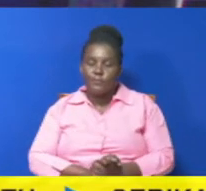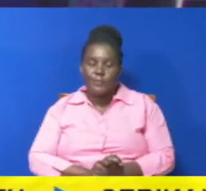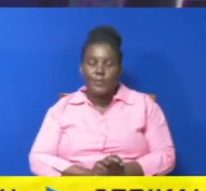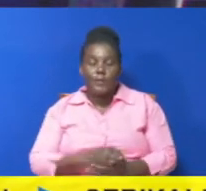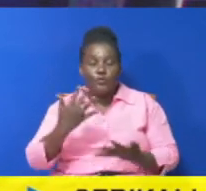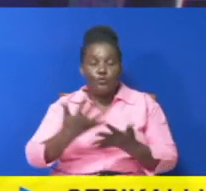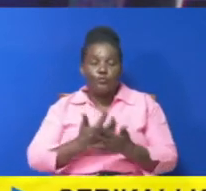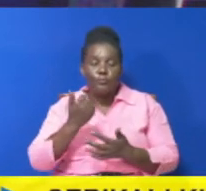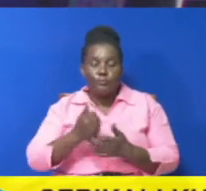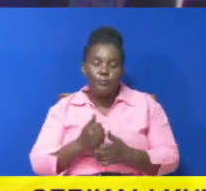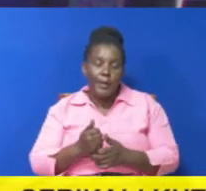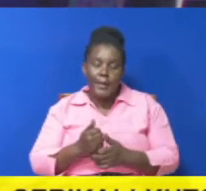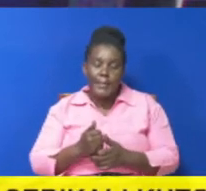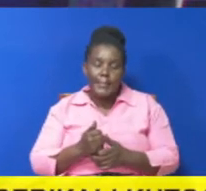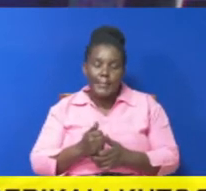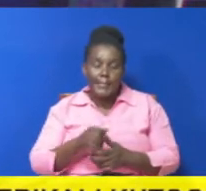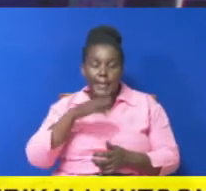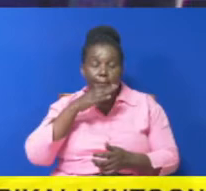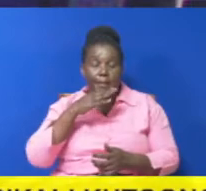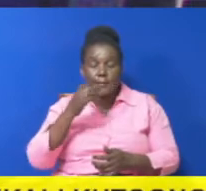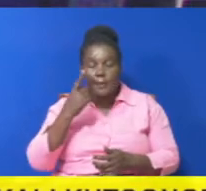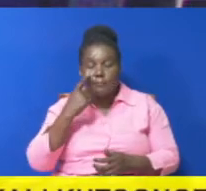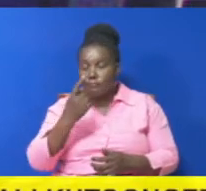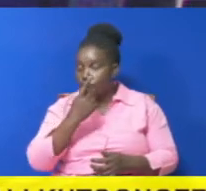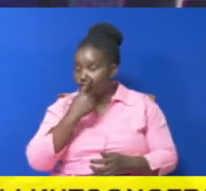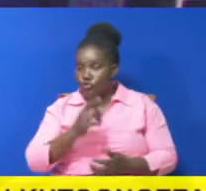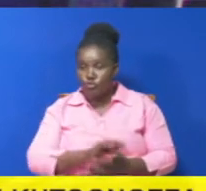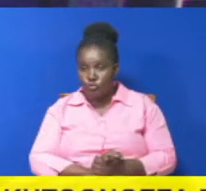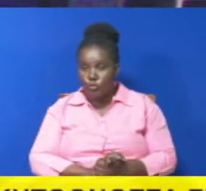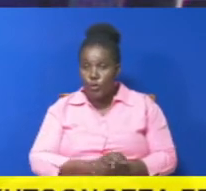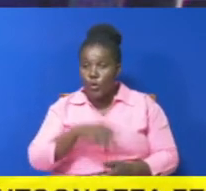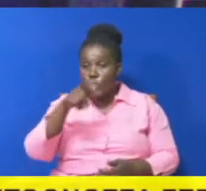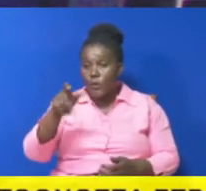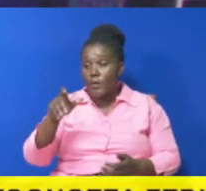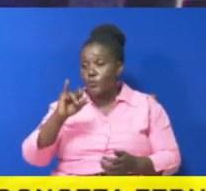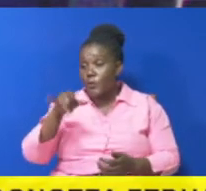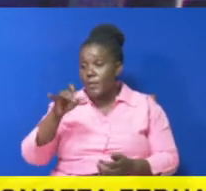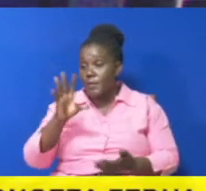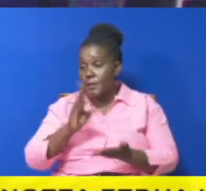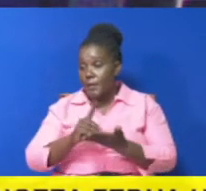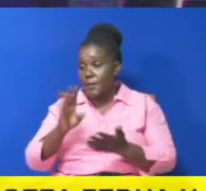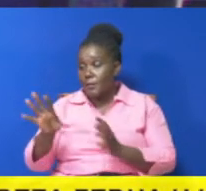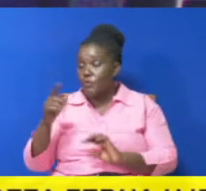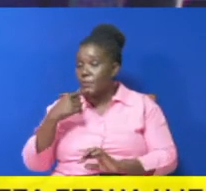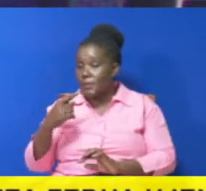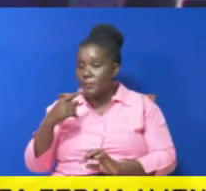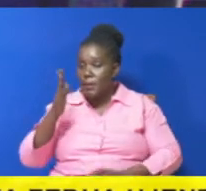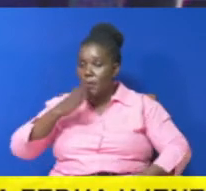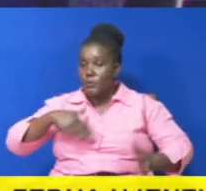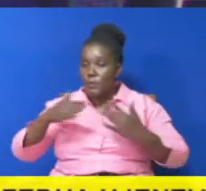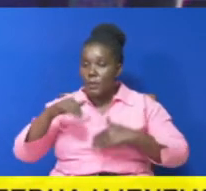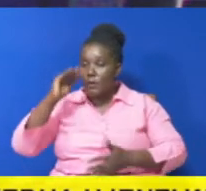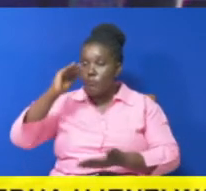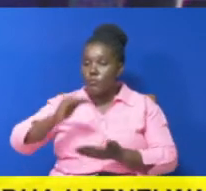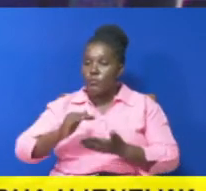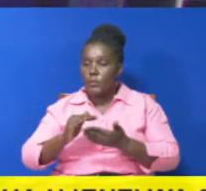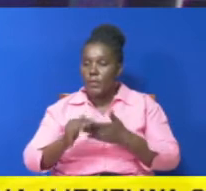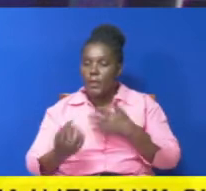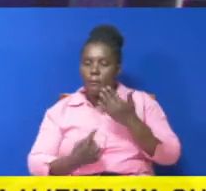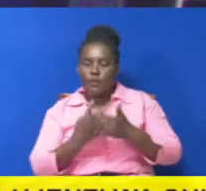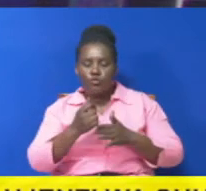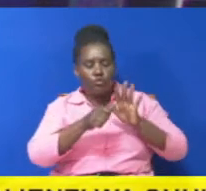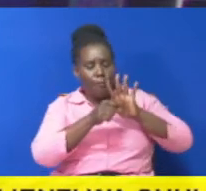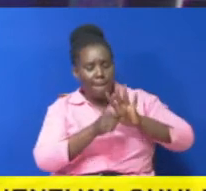tukaangalie jicho, ambapo baadhi ya wakazi wa jiji la Dar es Salaam wamesema ili kupunguza matukio ya unyanyasaji katika